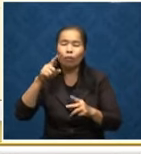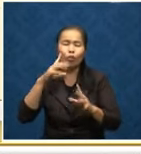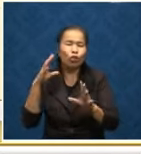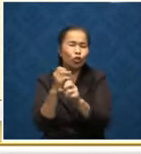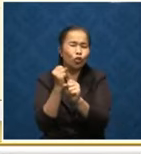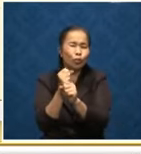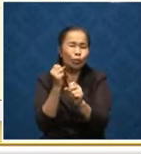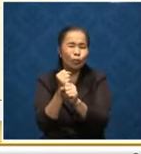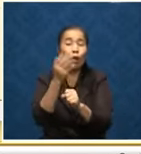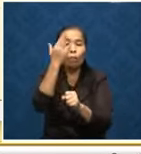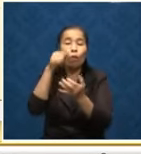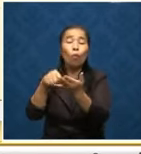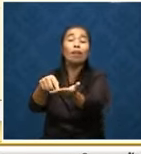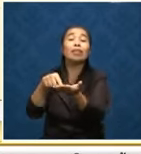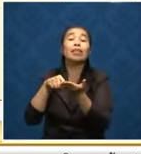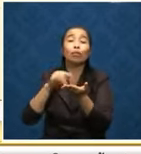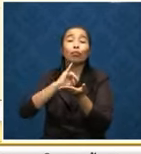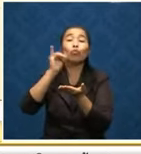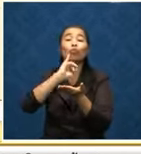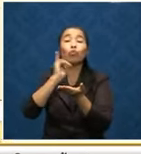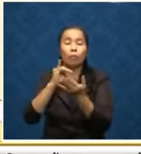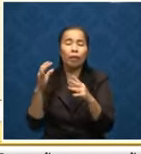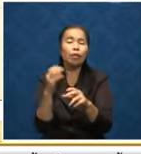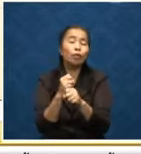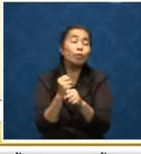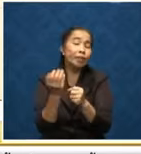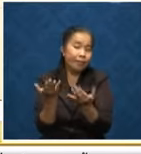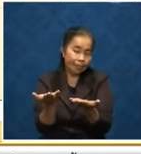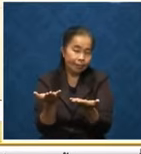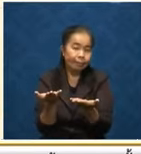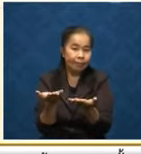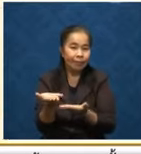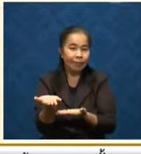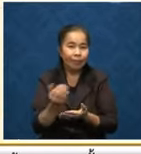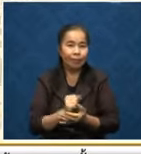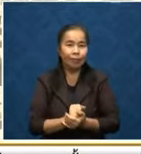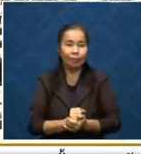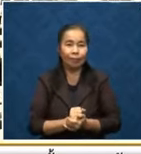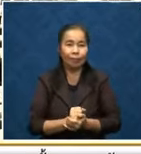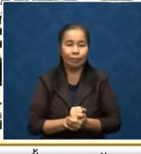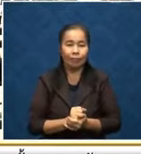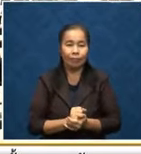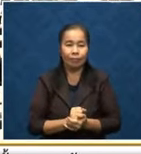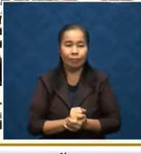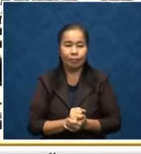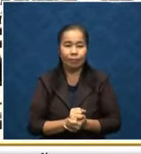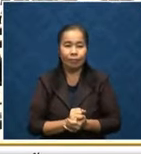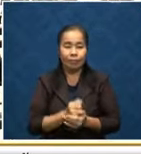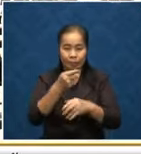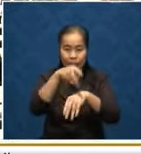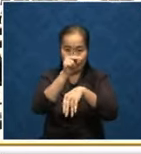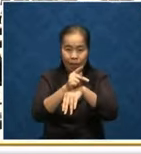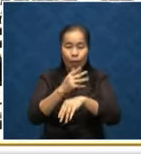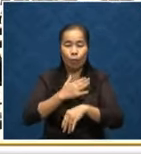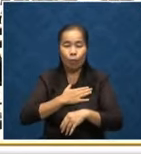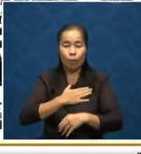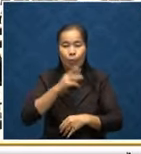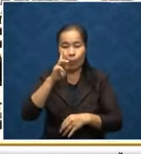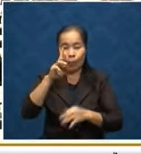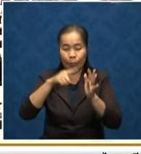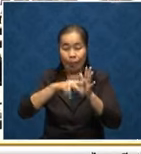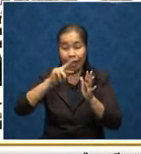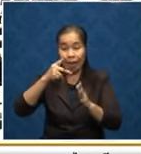านเป็นคนเสนอคนแรกนะครับในเรื่องที่เราได้หารือไปเชิญครับคุณรัชมานครับ เรียนท่านประธานครับผมรังสิมันโรมส